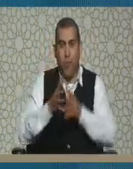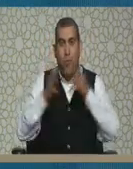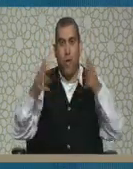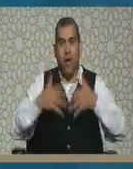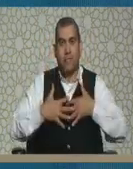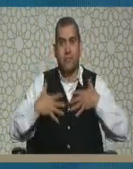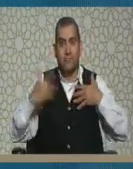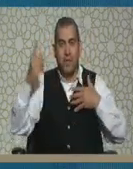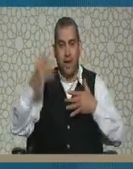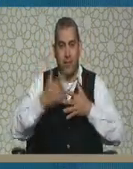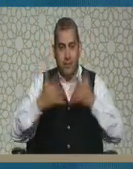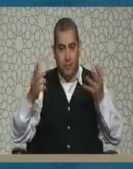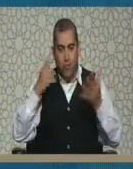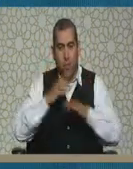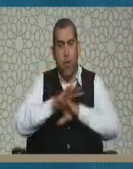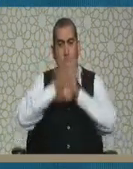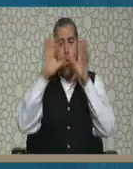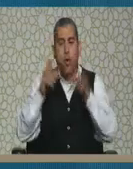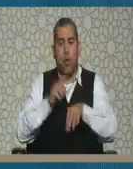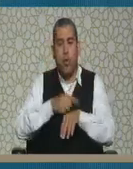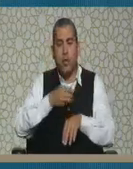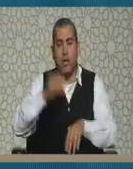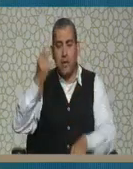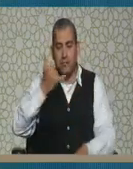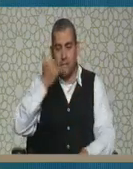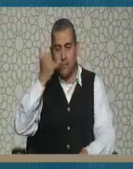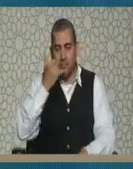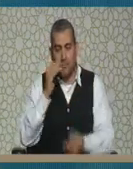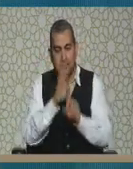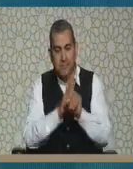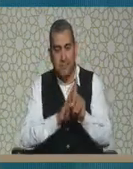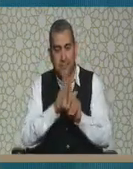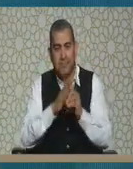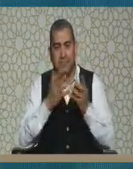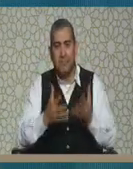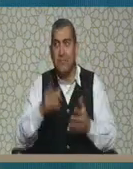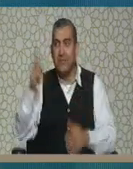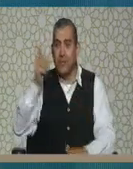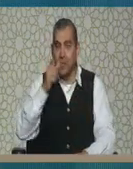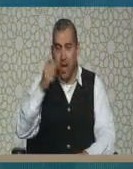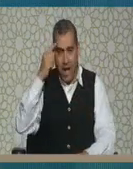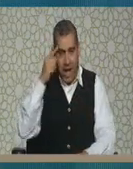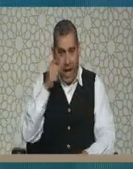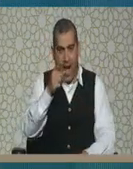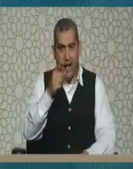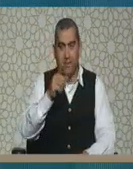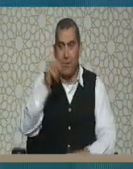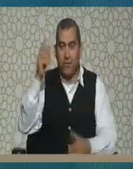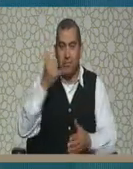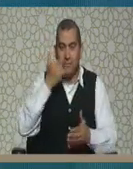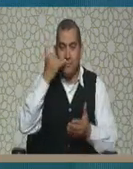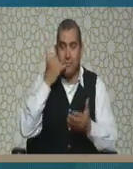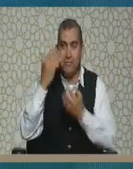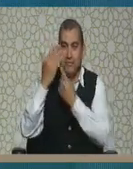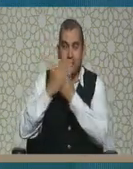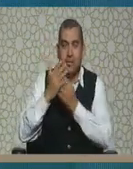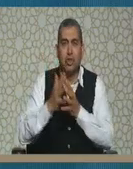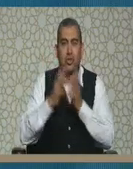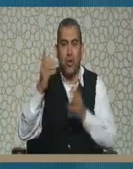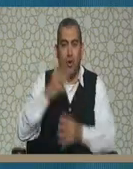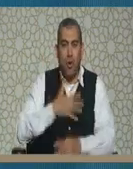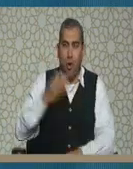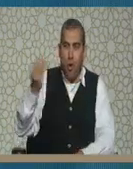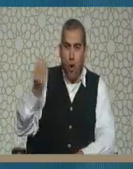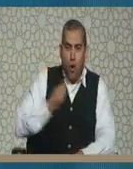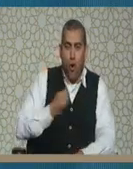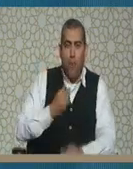انه في كل وقت لطيف بك وانت تعرف لطفه سبحانه وتعالى وتعرف محبته